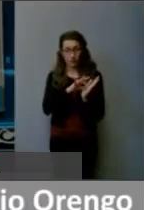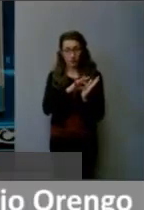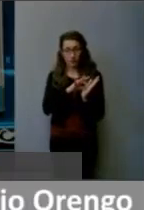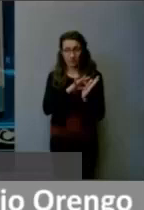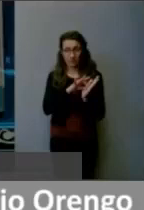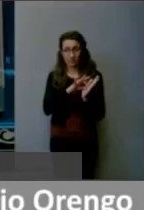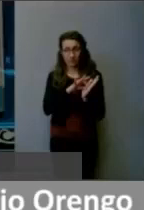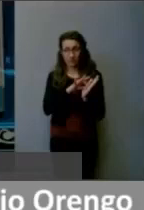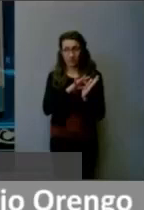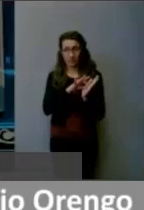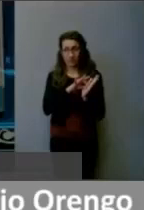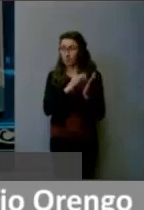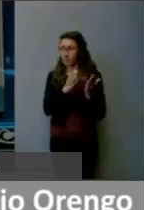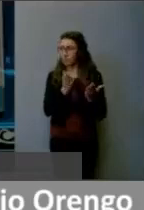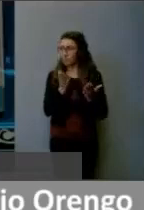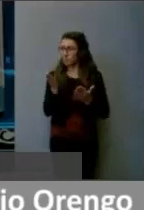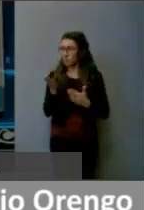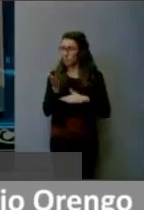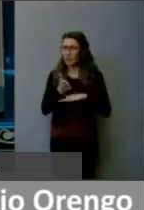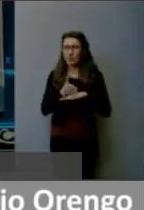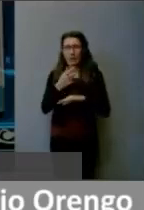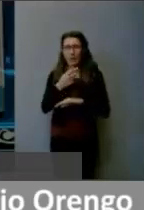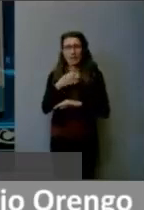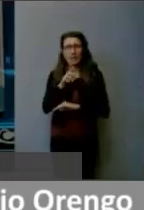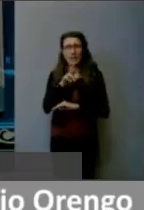Prego, prego, consigliere Terrile, mozione d'ordine.